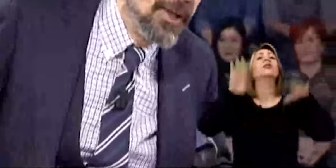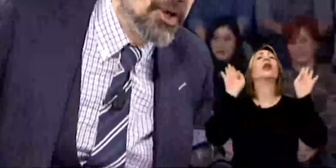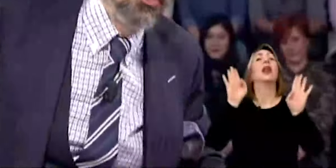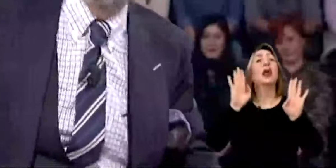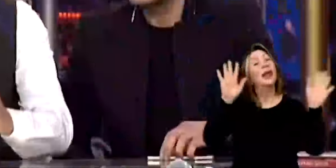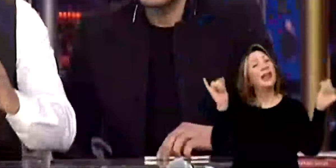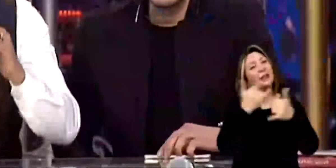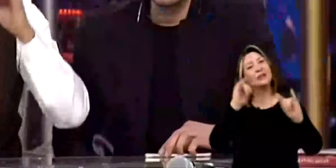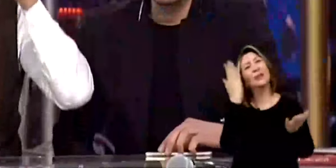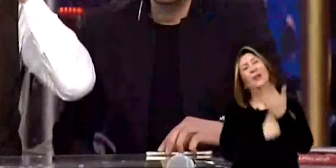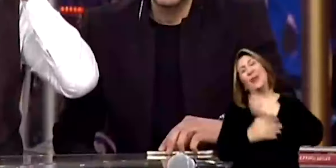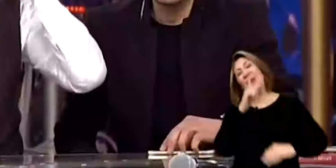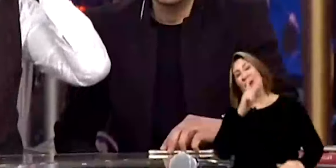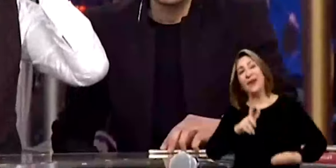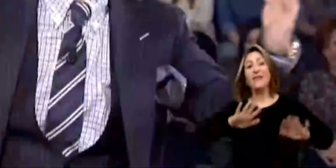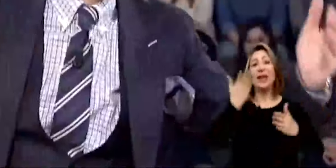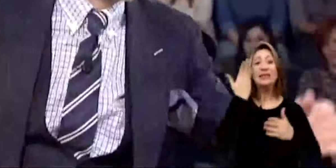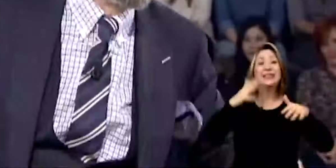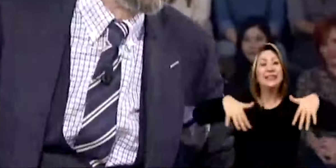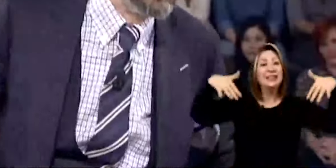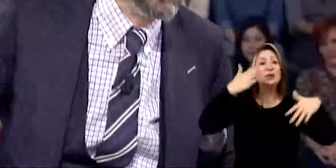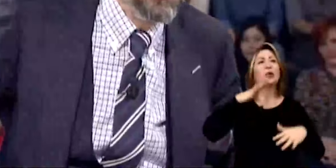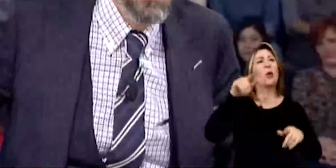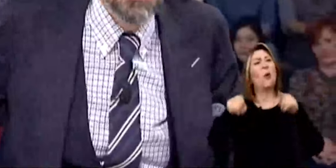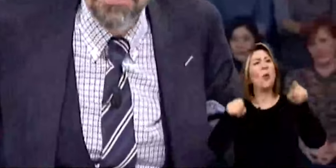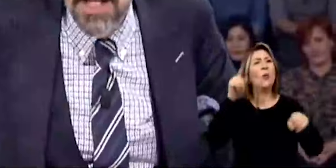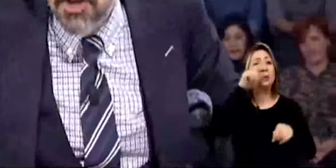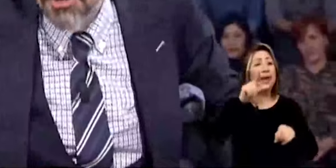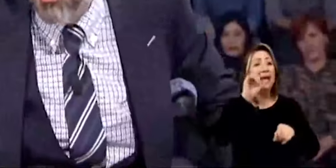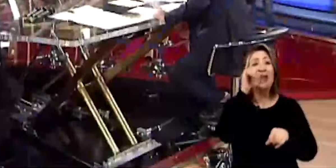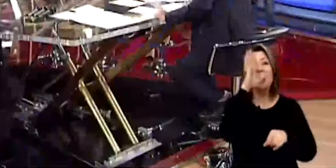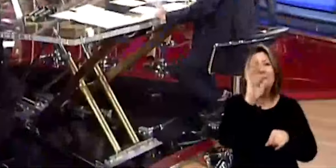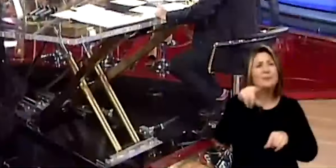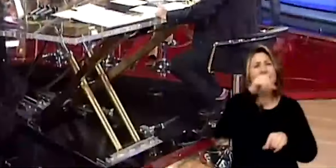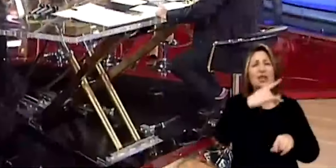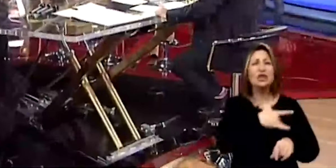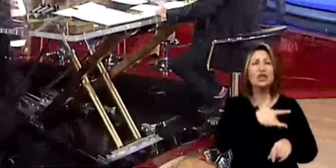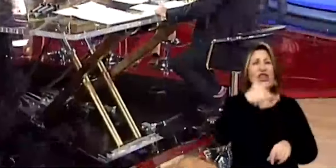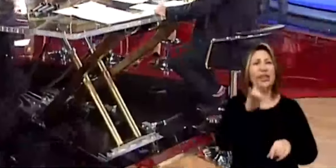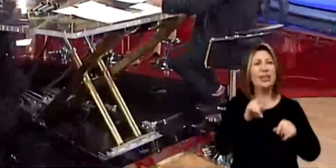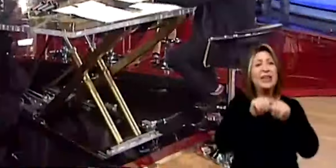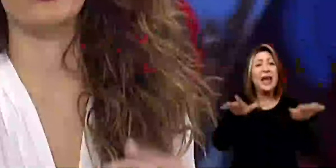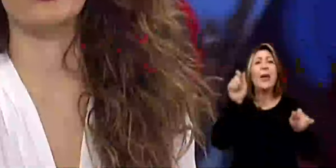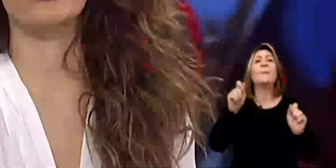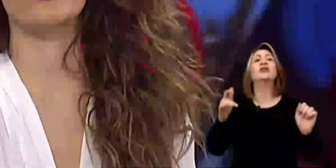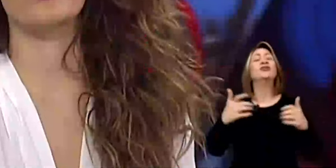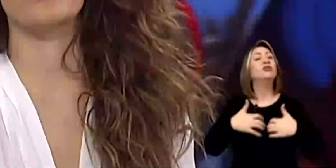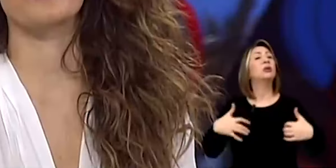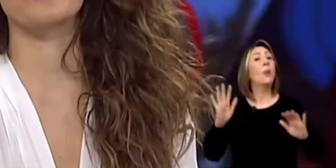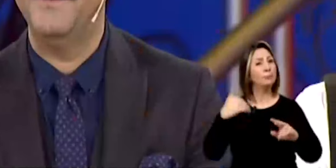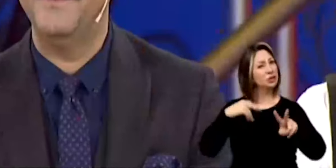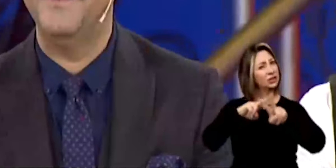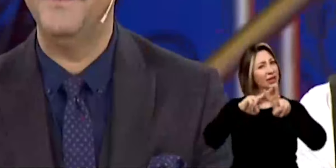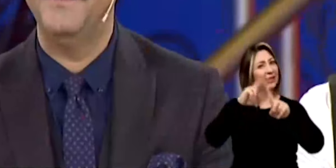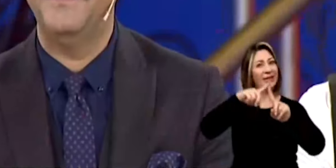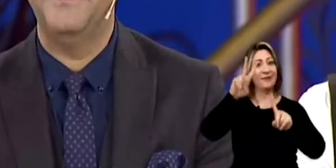ya yılbaşı yorgunluğu ya da seyirci yok, şu yok, bu yok diyerekten kimse canlı yayın yapmaya cesaret edemiyor. Biz de Star Televizyonu'na